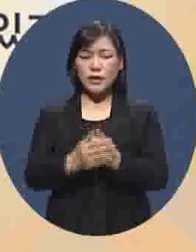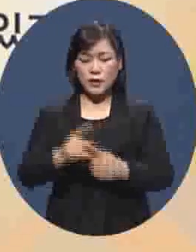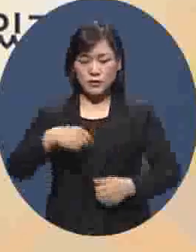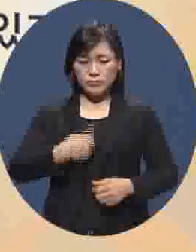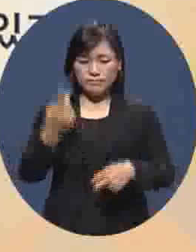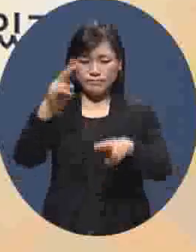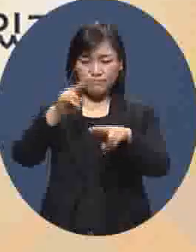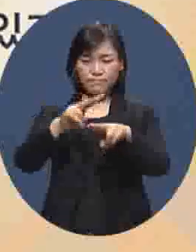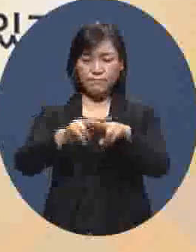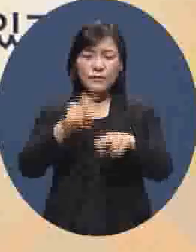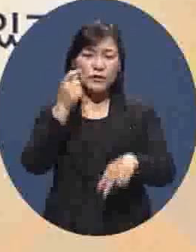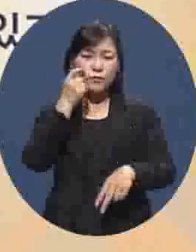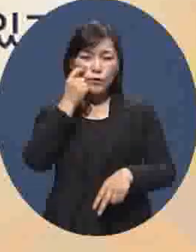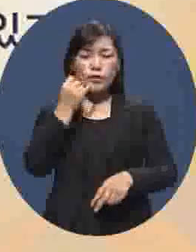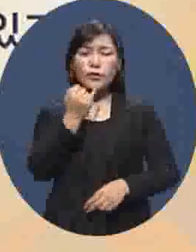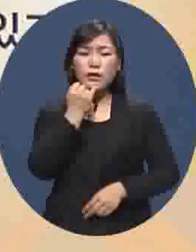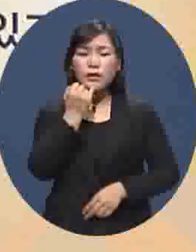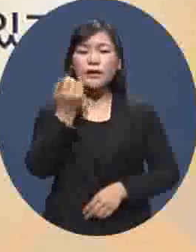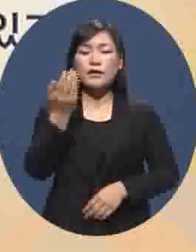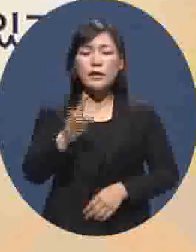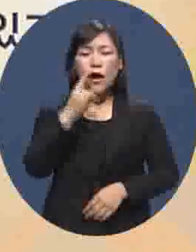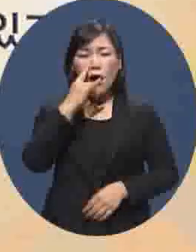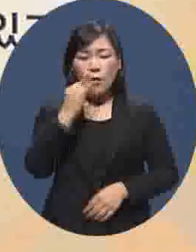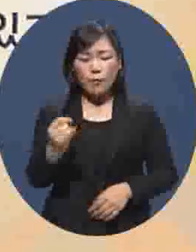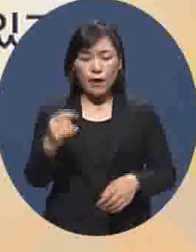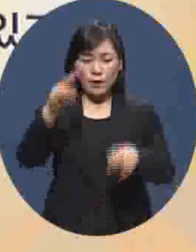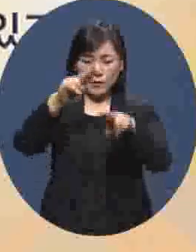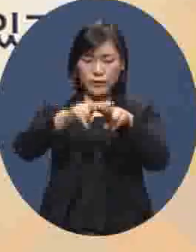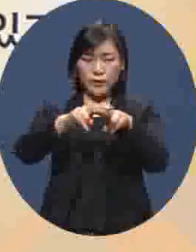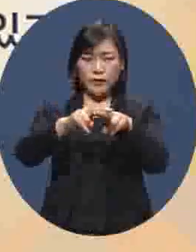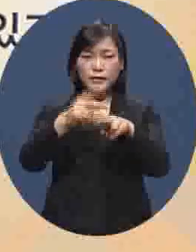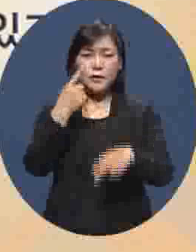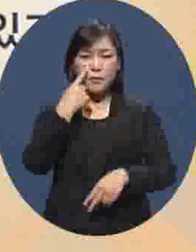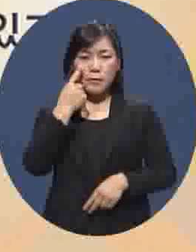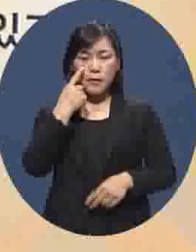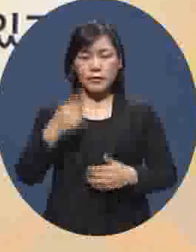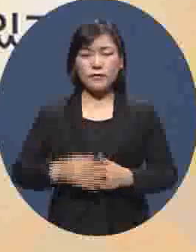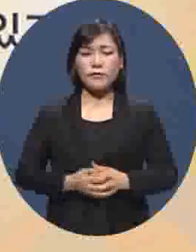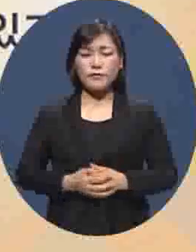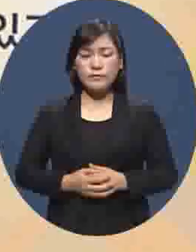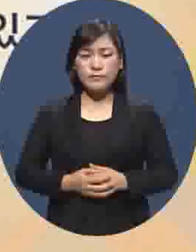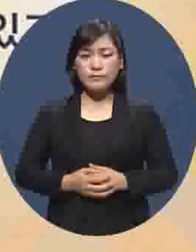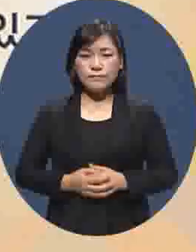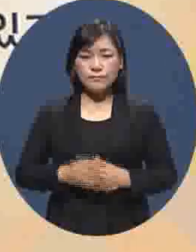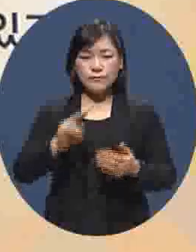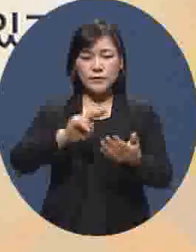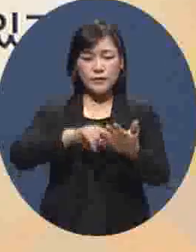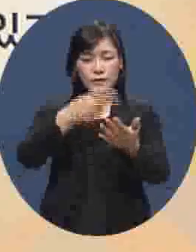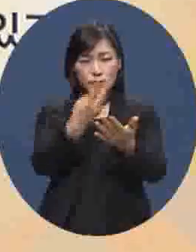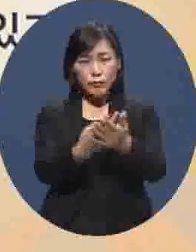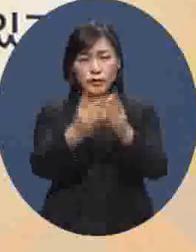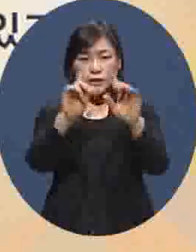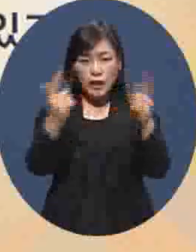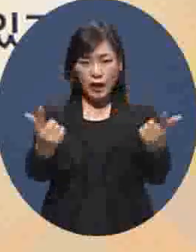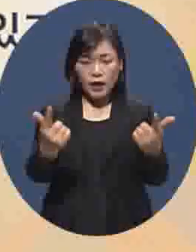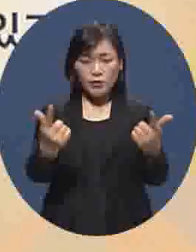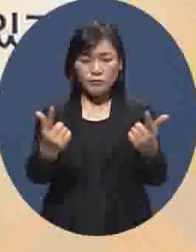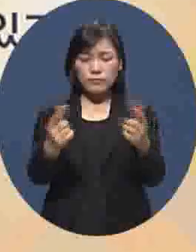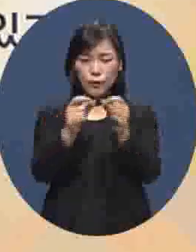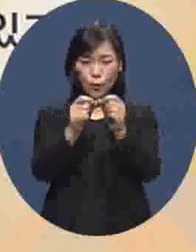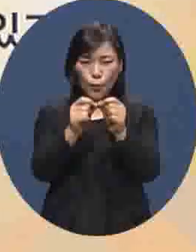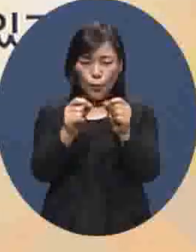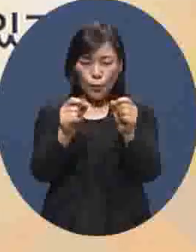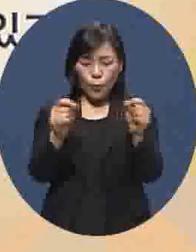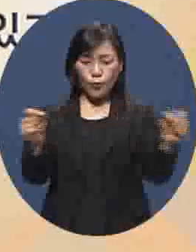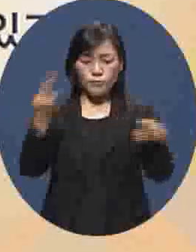스스로 앉지는 못해도 돼요. 근데 엄마가 그냥 앉혀놓는 거죠, 바닥에. 예. 그렇게 했을 때 쓰러지지 않고 좀 오랫동안